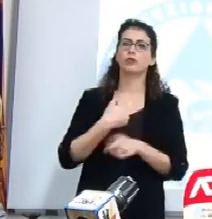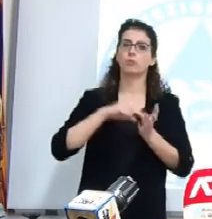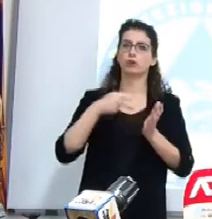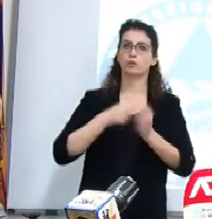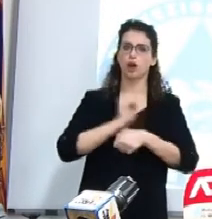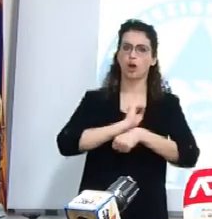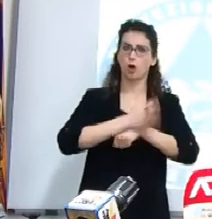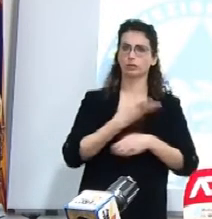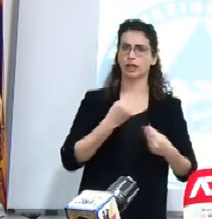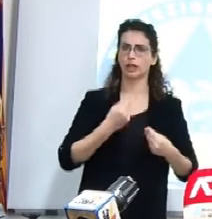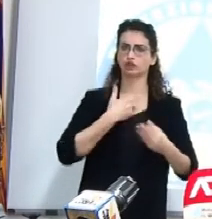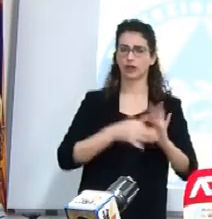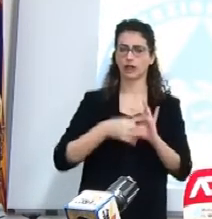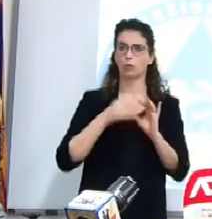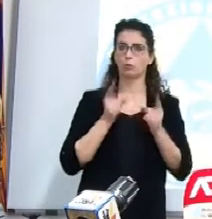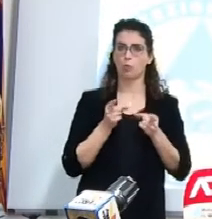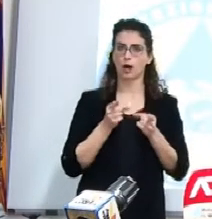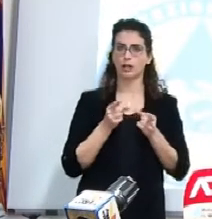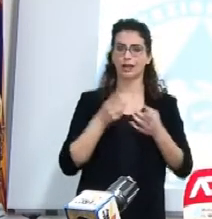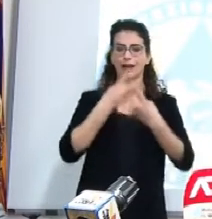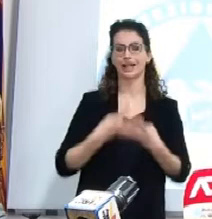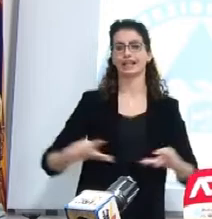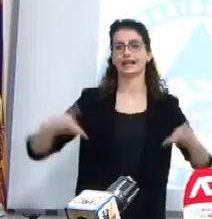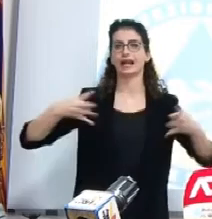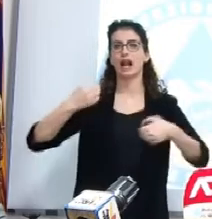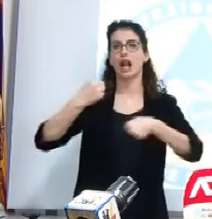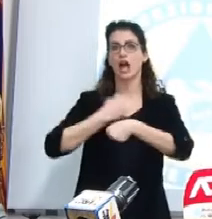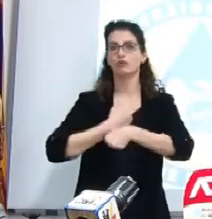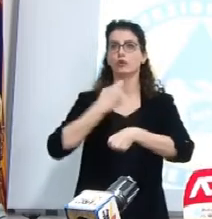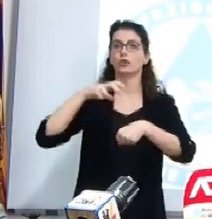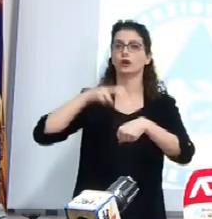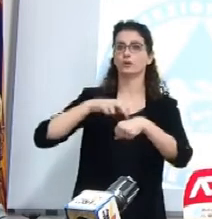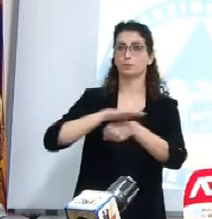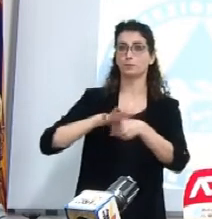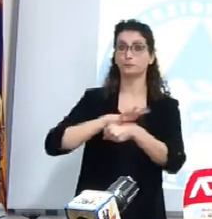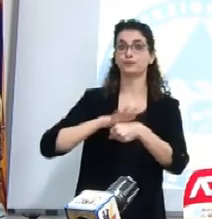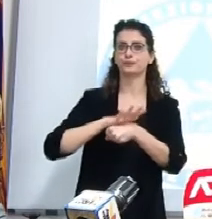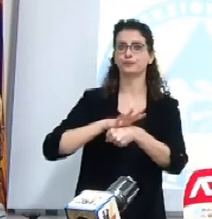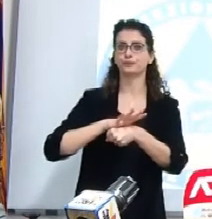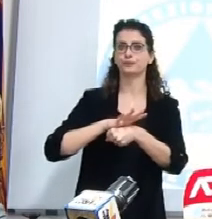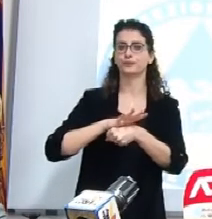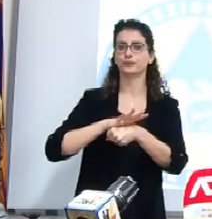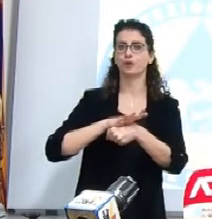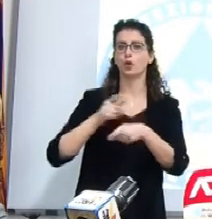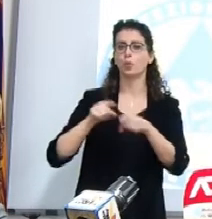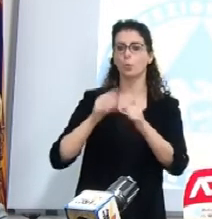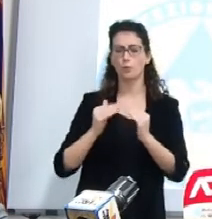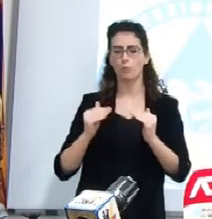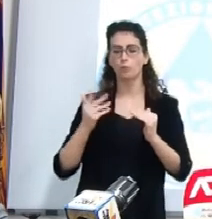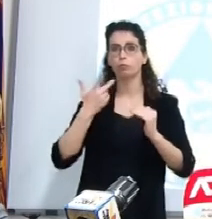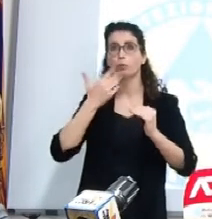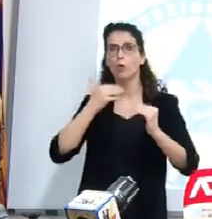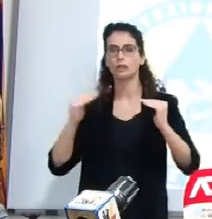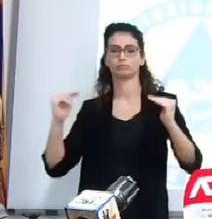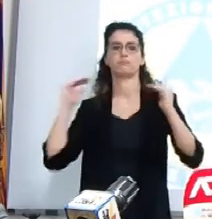che la rete è il lavoro con i medici di medicina generale non è al livello che vorremmo che fosse cioè può